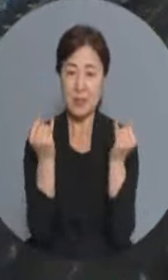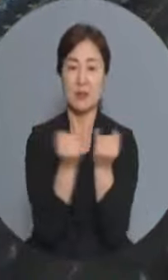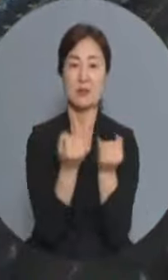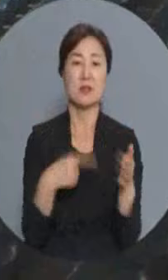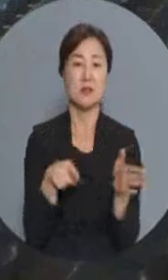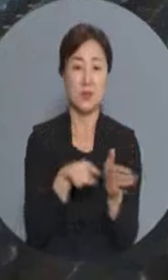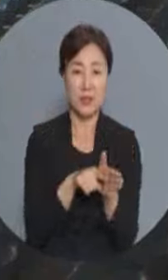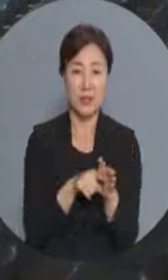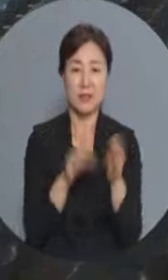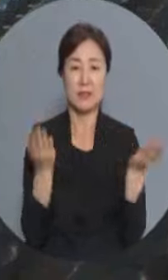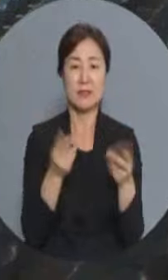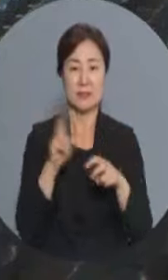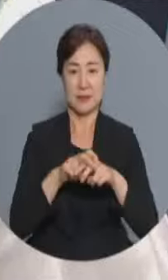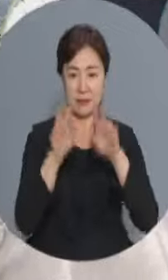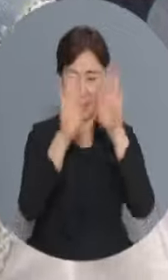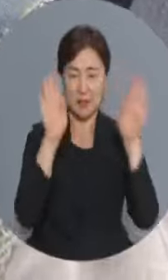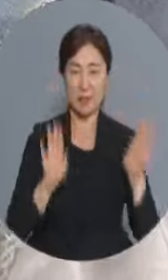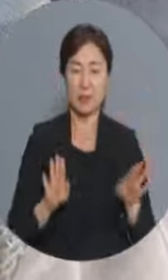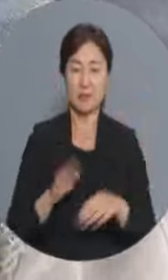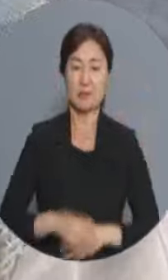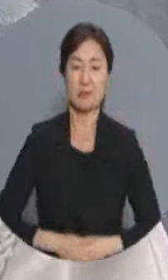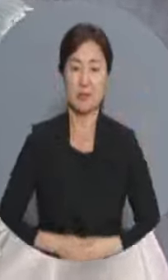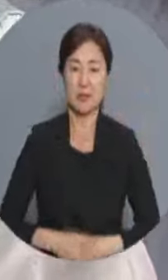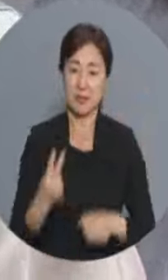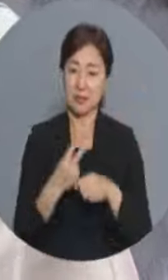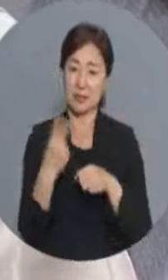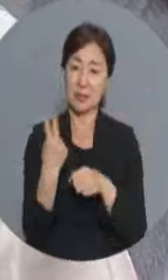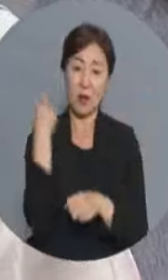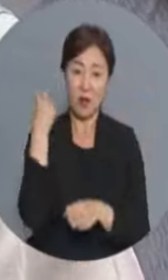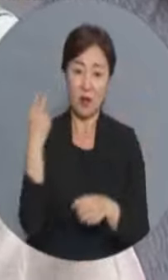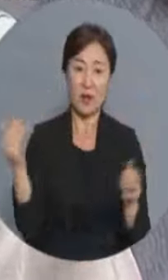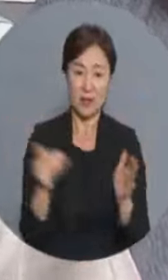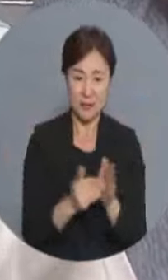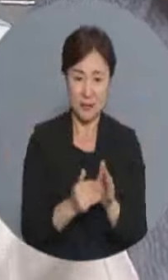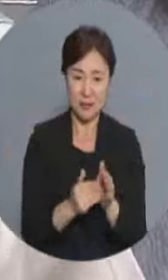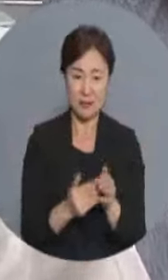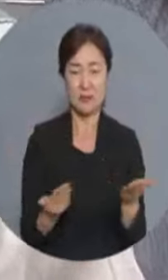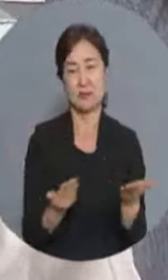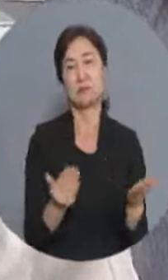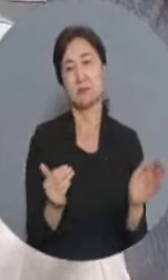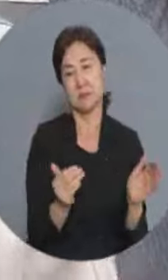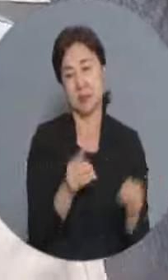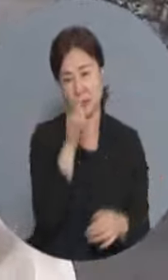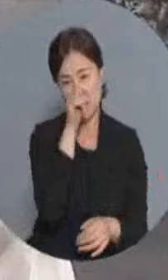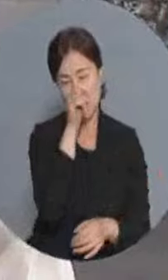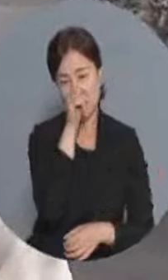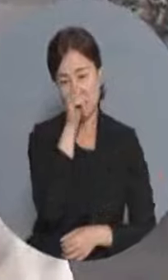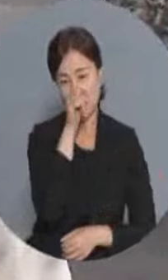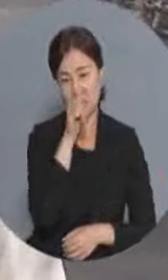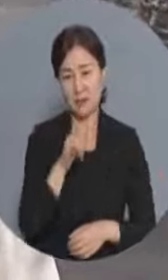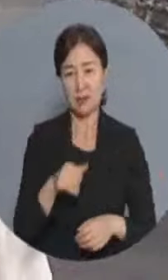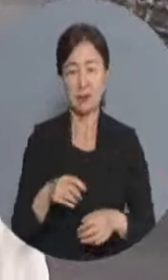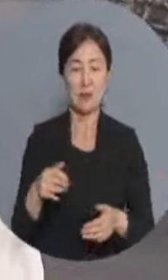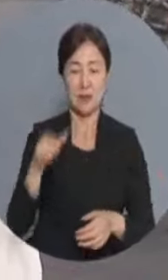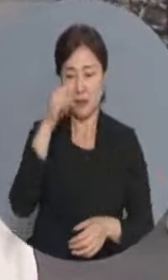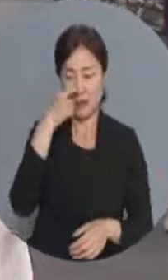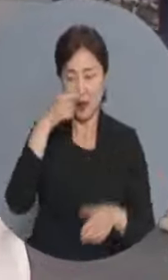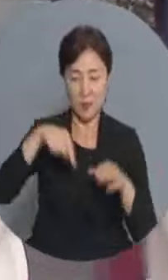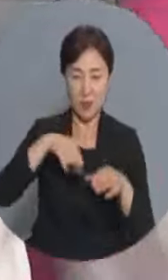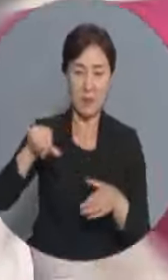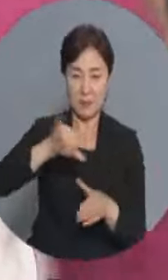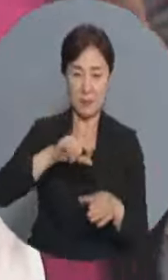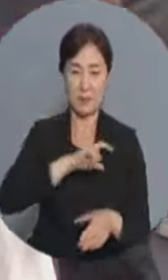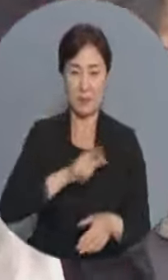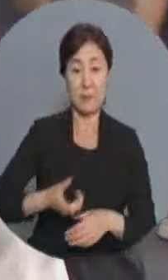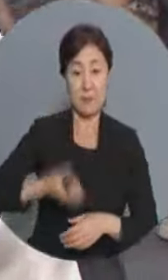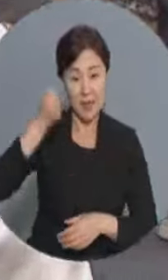일자리 박람회입니다. 저기 2년 전까지 저기 현직에 있었거든요. 바리스타 자격증을 딴 지가 조금